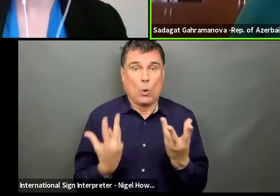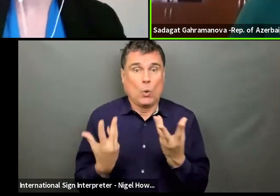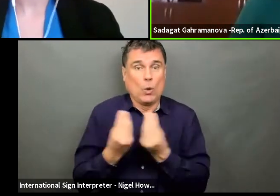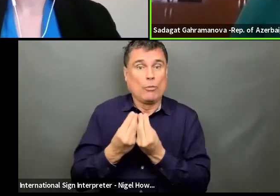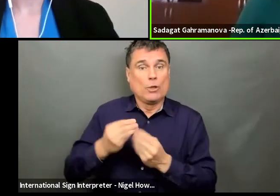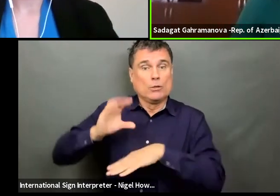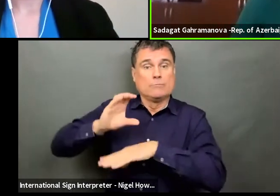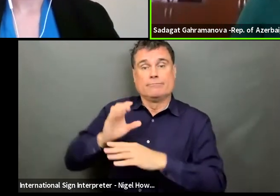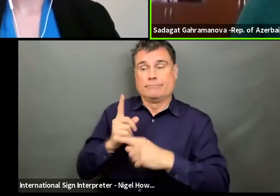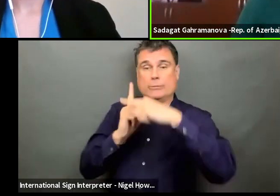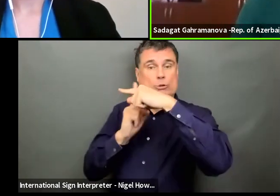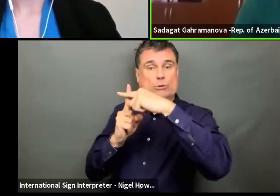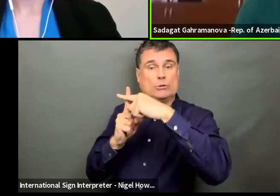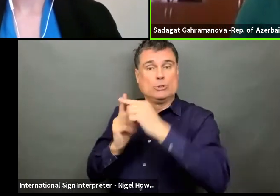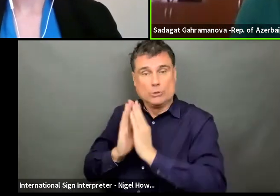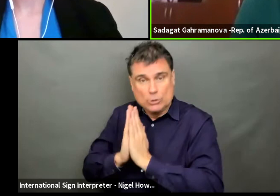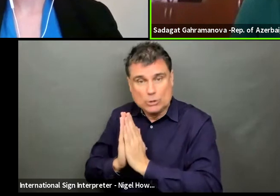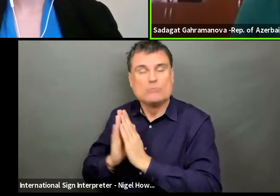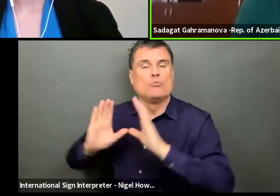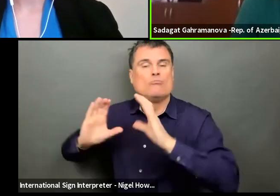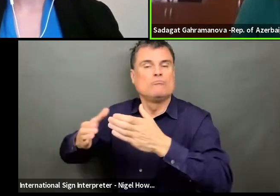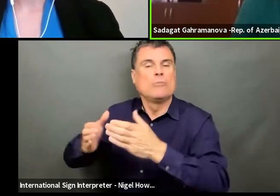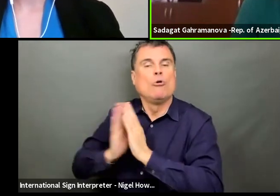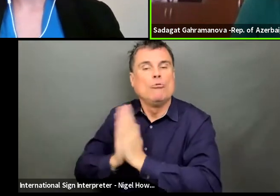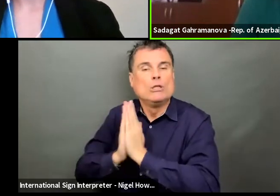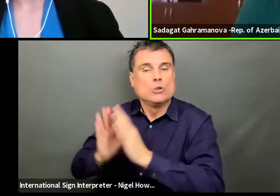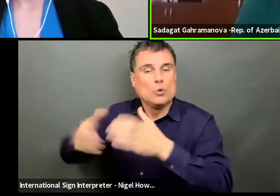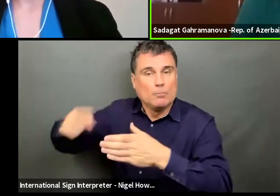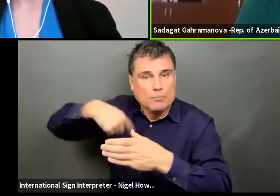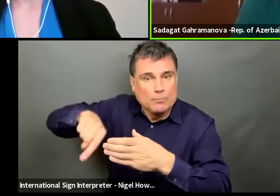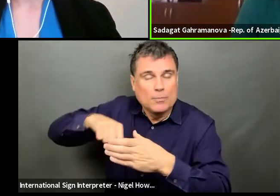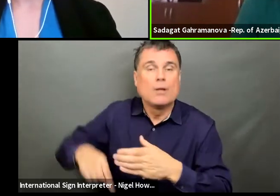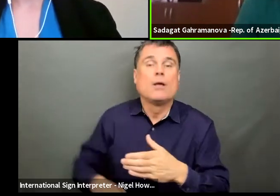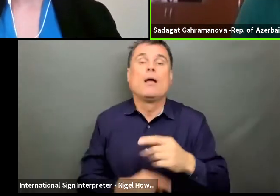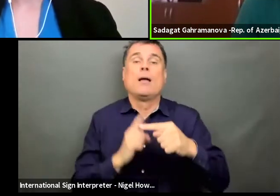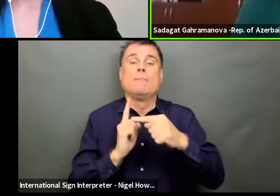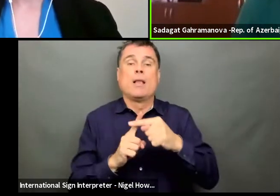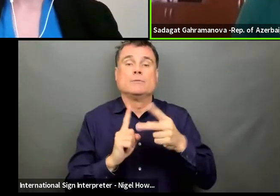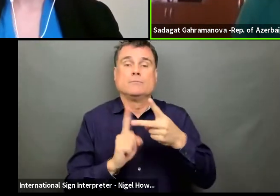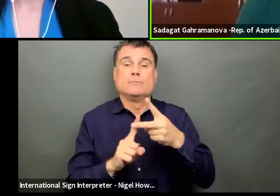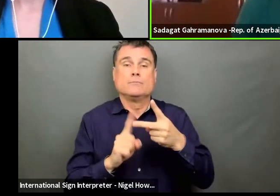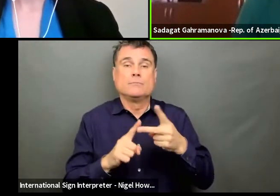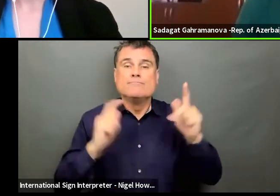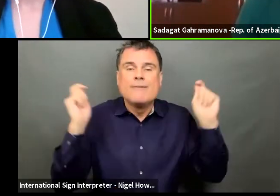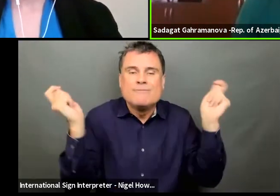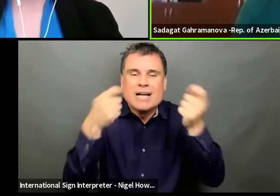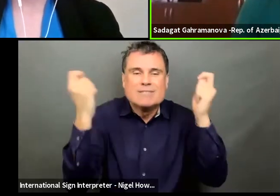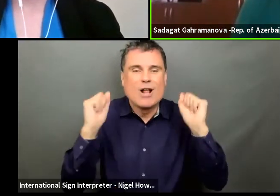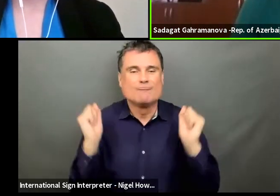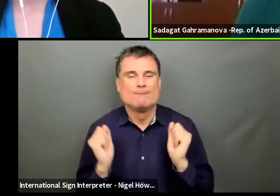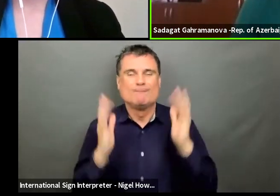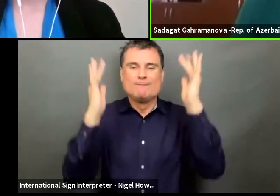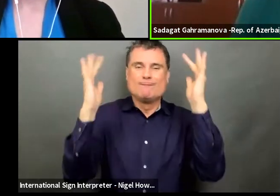молодые мужчины, будущие отцы, выступали в качестве главных пропагандистов девочки